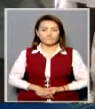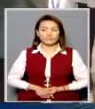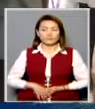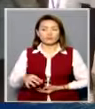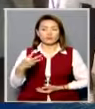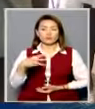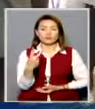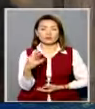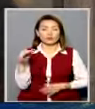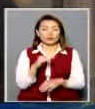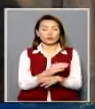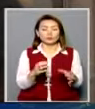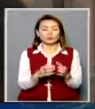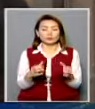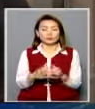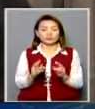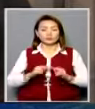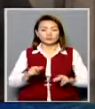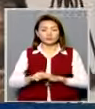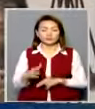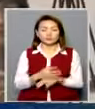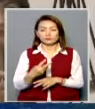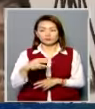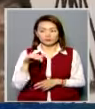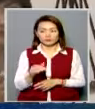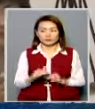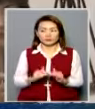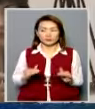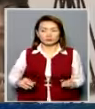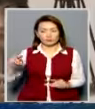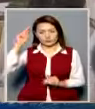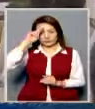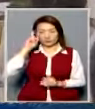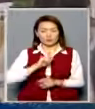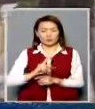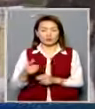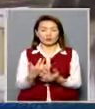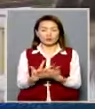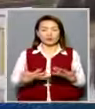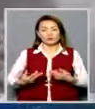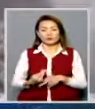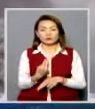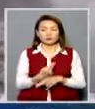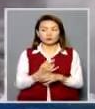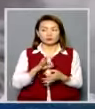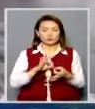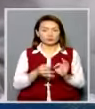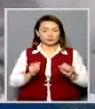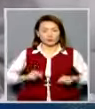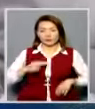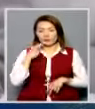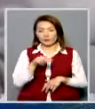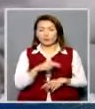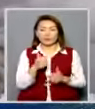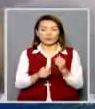Облыста 32 қосымша білім беру ұйымдары бар. Олардан 30 мыңға жуық бала сабақтан тыс уақыттарында әртүрлі секцияларға барады. Ал сапалы білім беру